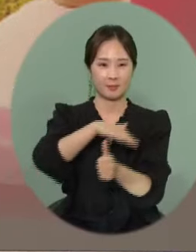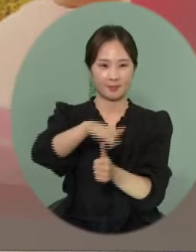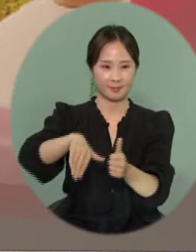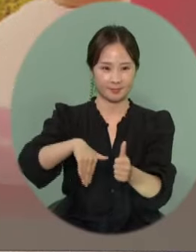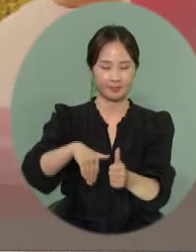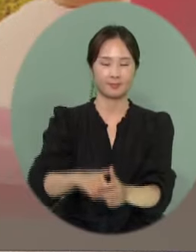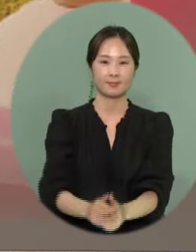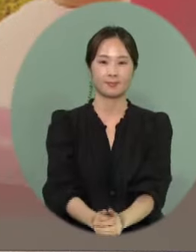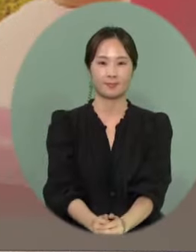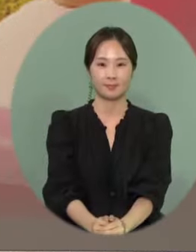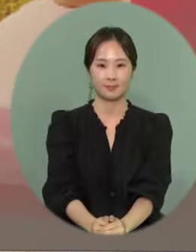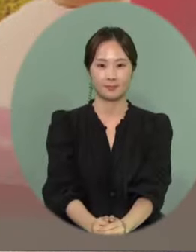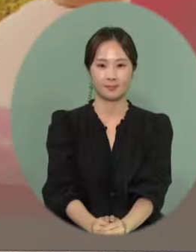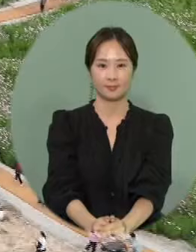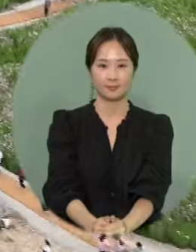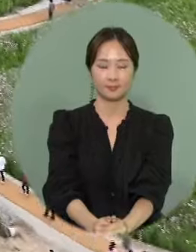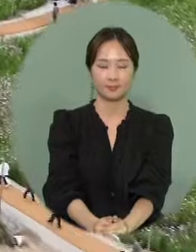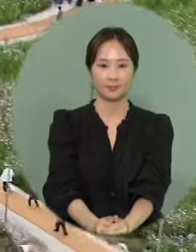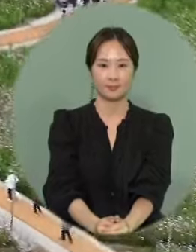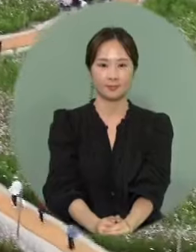기자가 소개합니다.